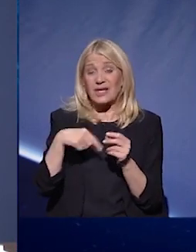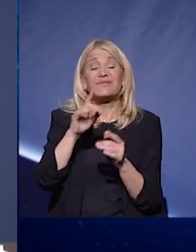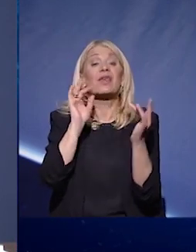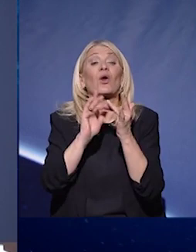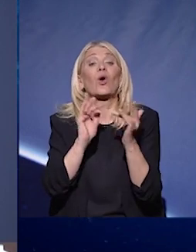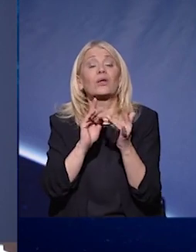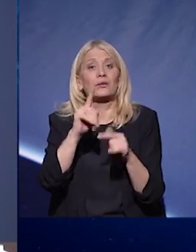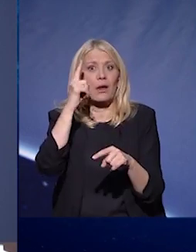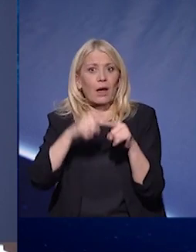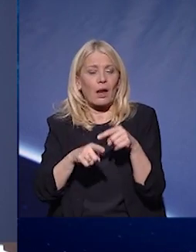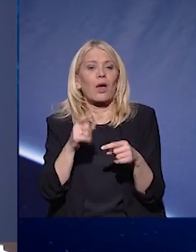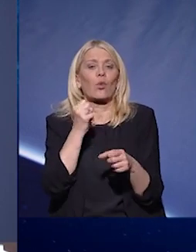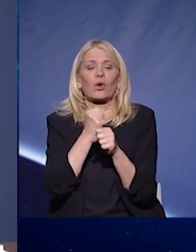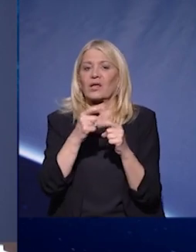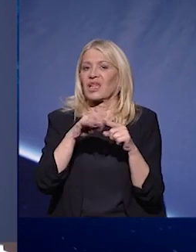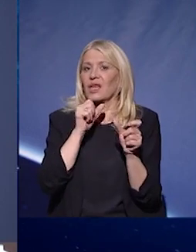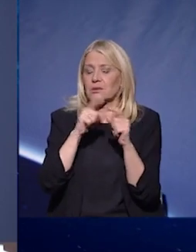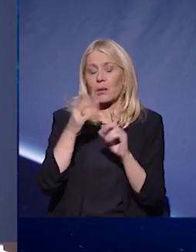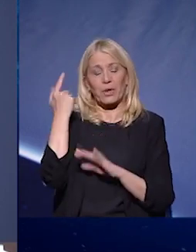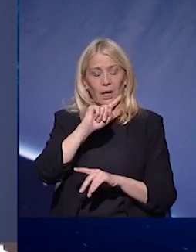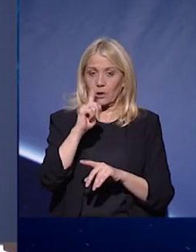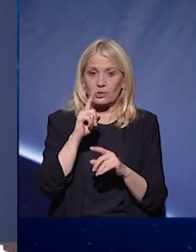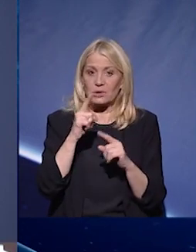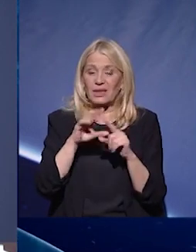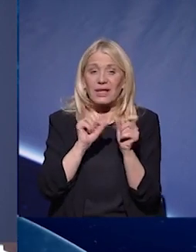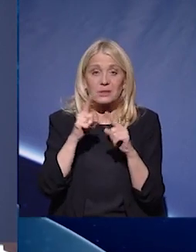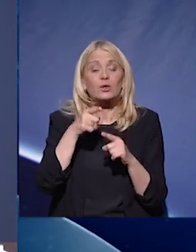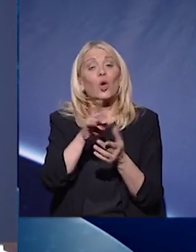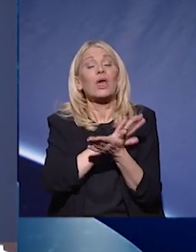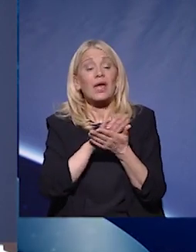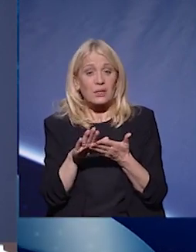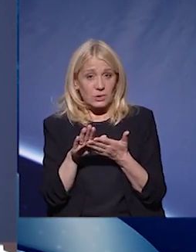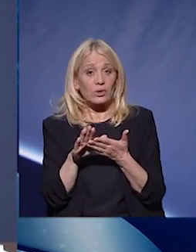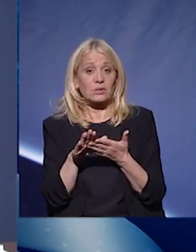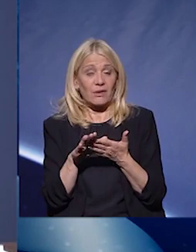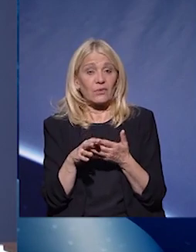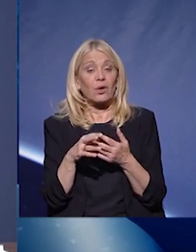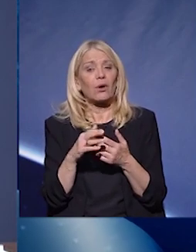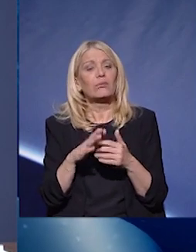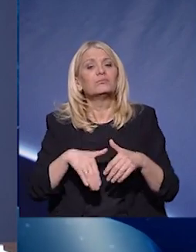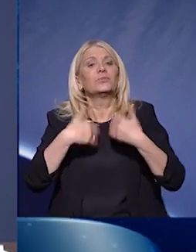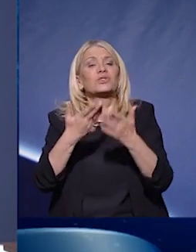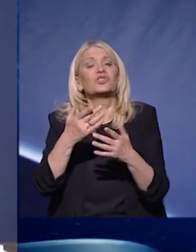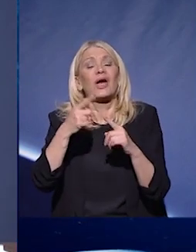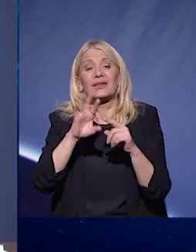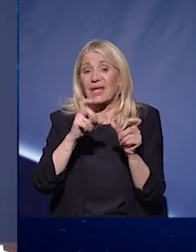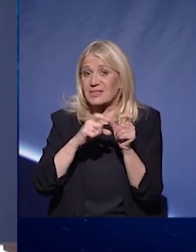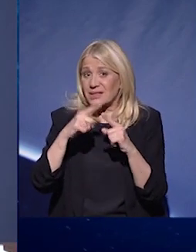kontakti na kraju da se testiraju, ranije se nisu testirali. To je jedna stvar. Zatim će se